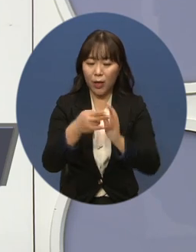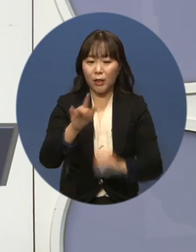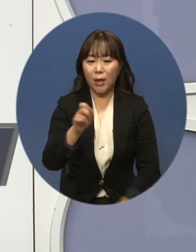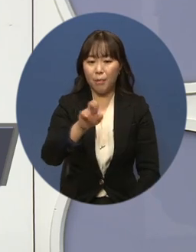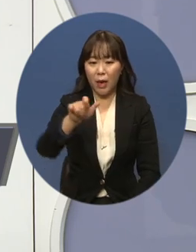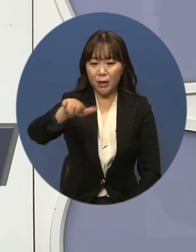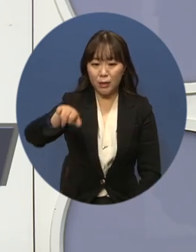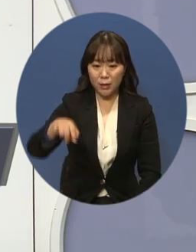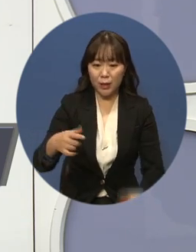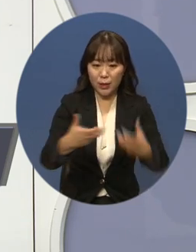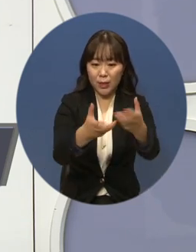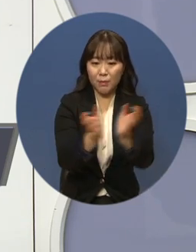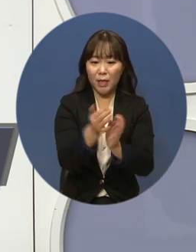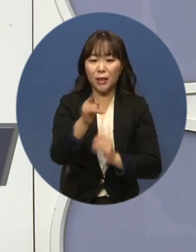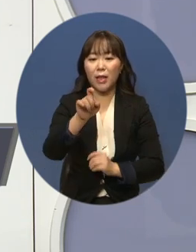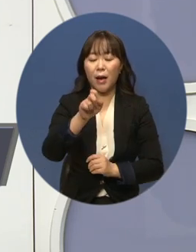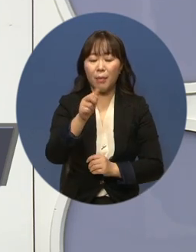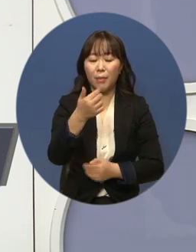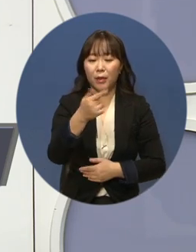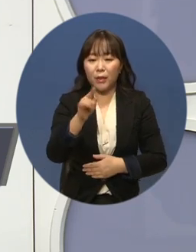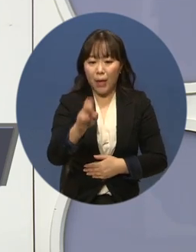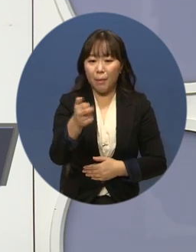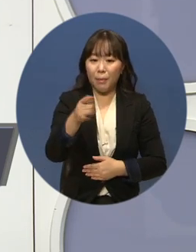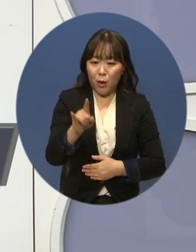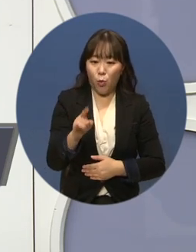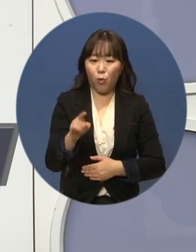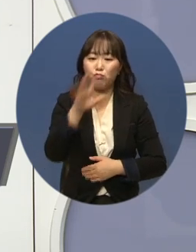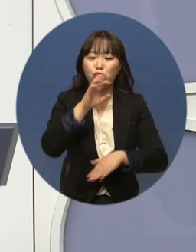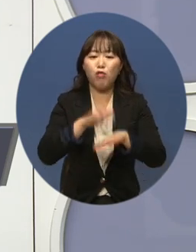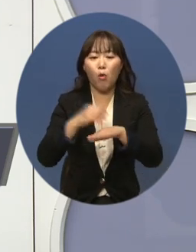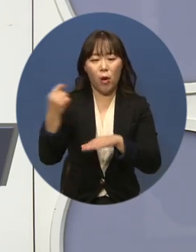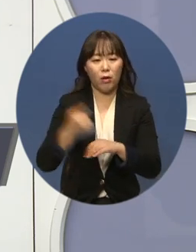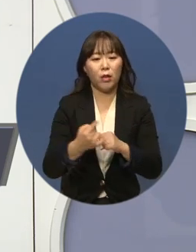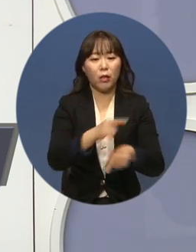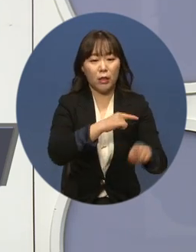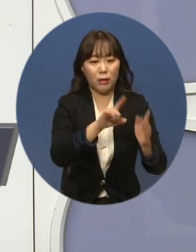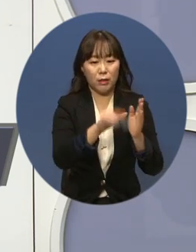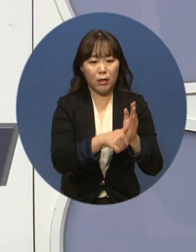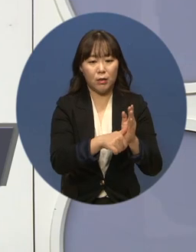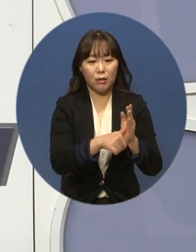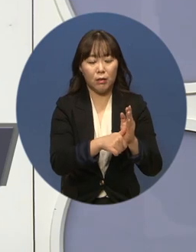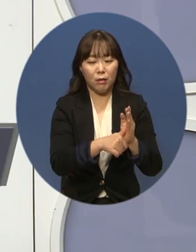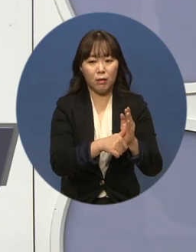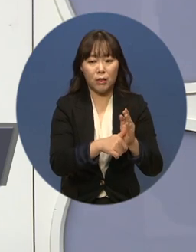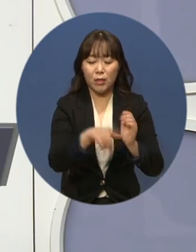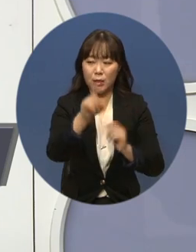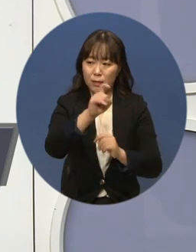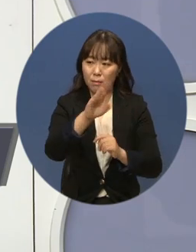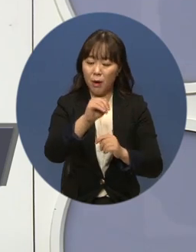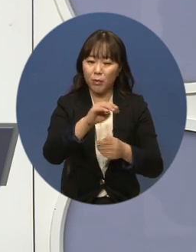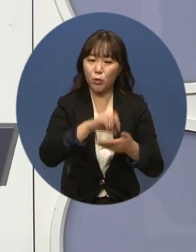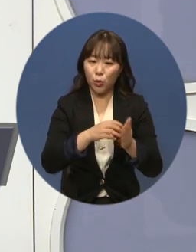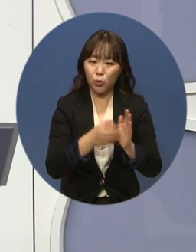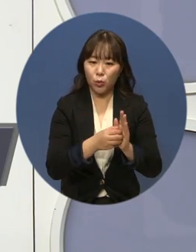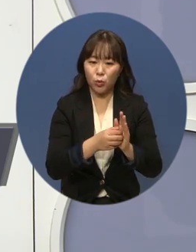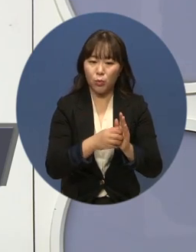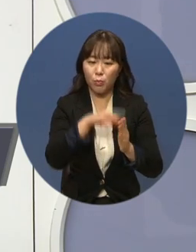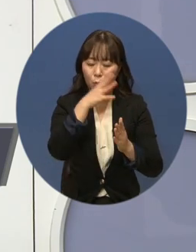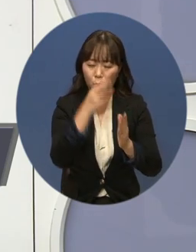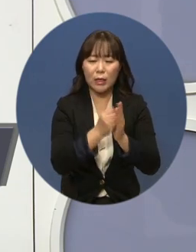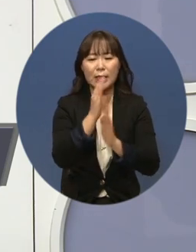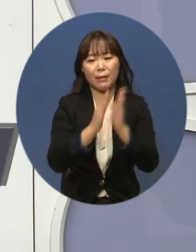남해 전지훈련을 했는데 제가 군수 때 이제 항무지 10만 평의 축구장, 야구장을 만들었는데 그 축구장이 전부 다 잔디를